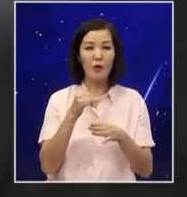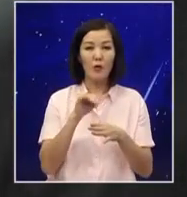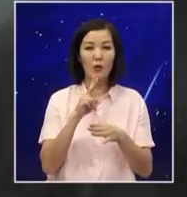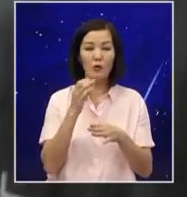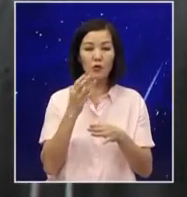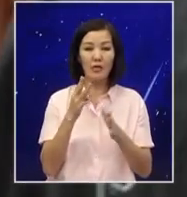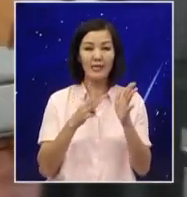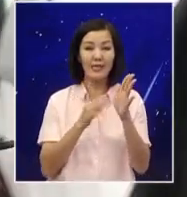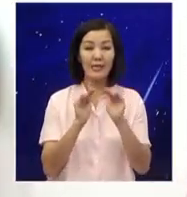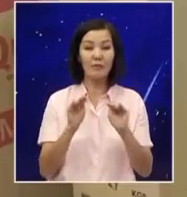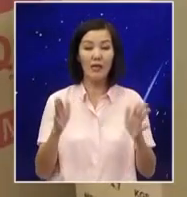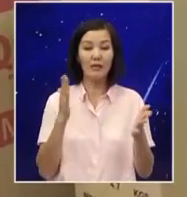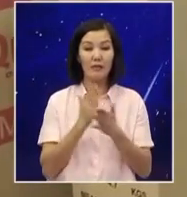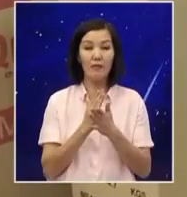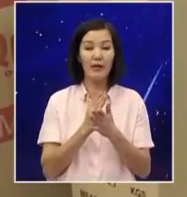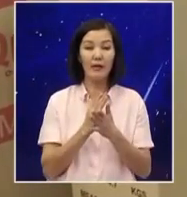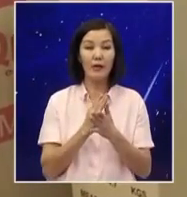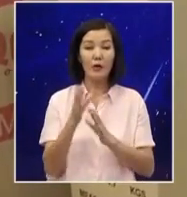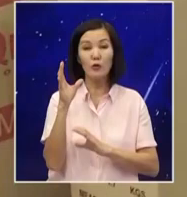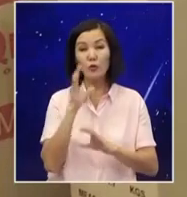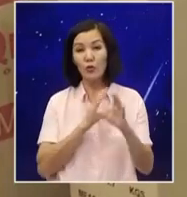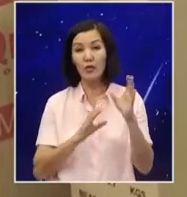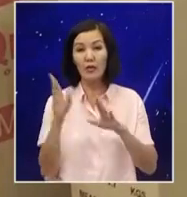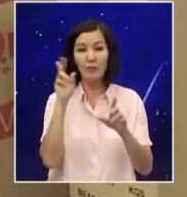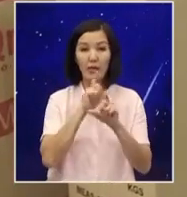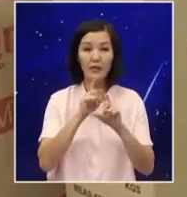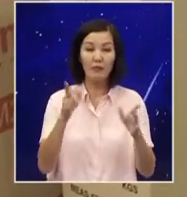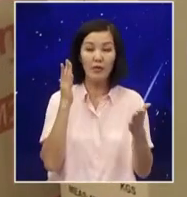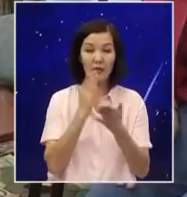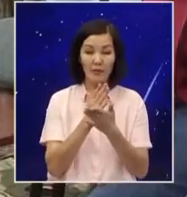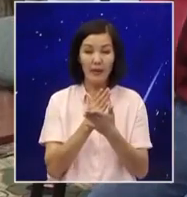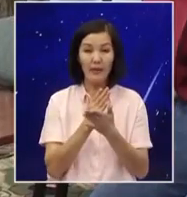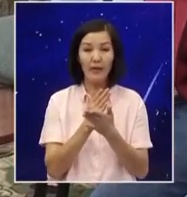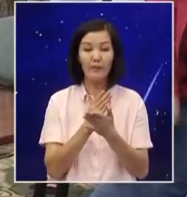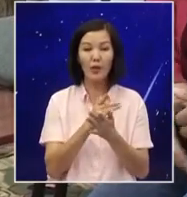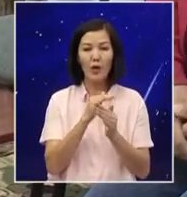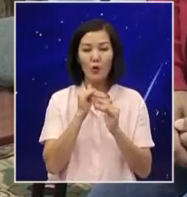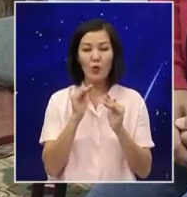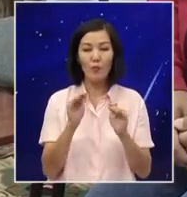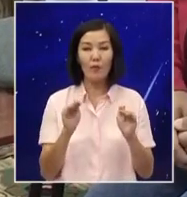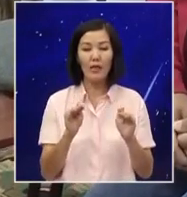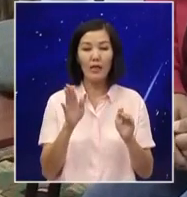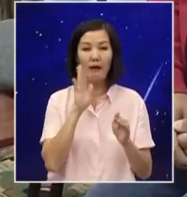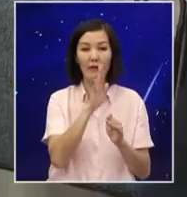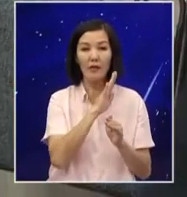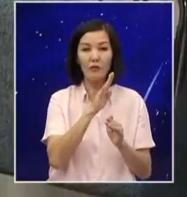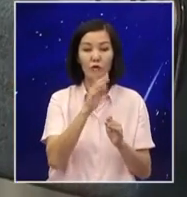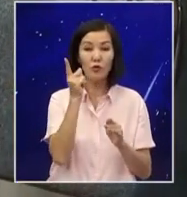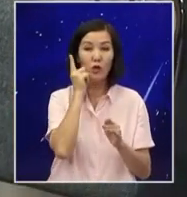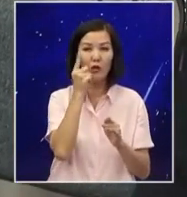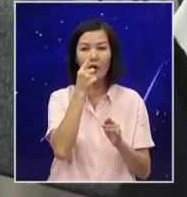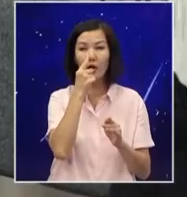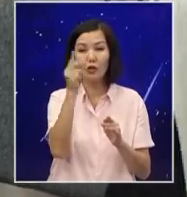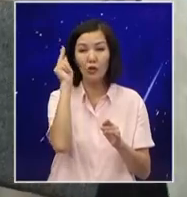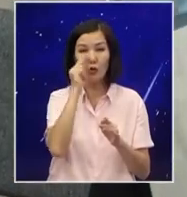8 баланың анасы. Ол қызының алды студент. Мектепте оқып жүргендері де бар. Көппалалы ана үшін ұялы телефонмен қашықтықтан сабақ оқыту